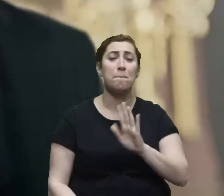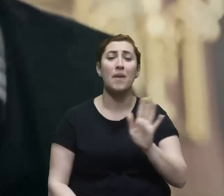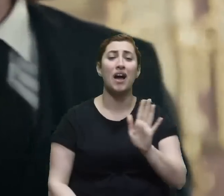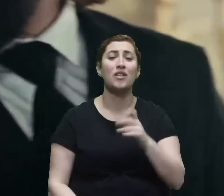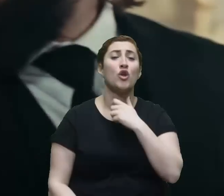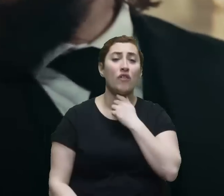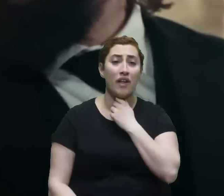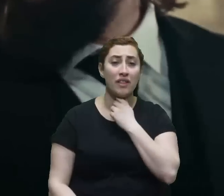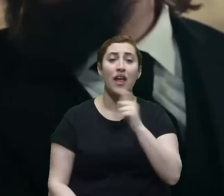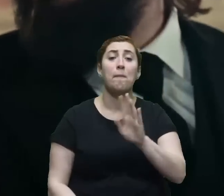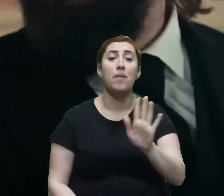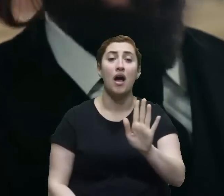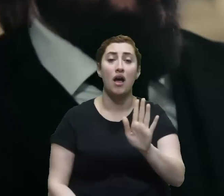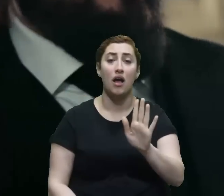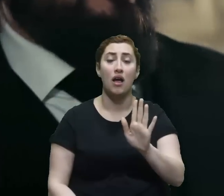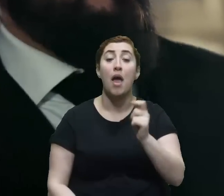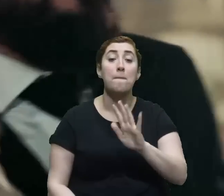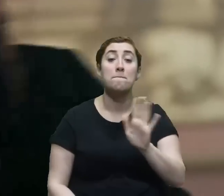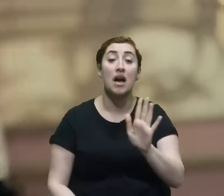Yapmayın. Lütfen. Yapma.